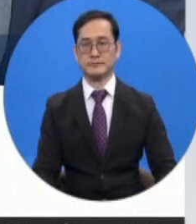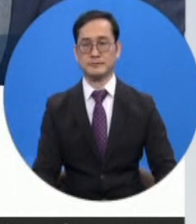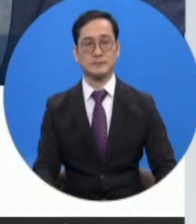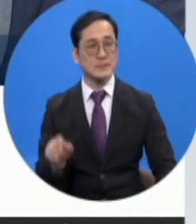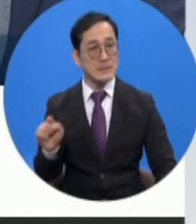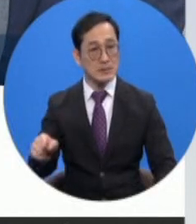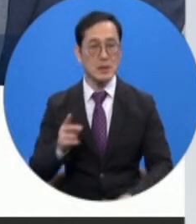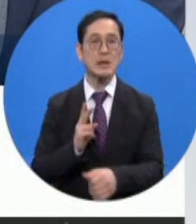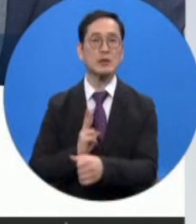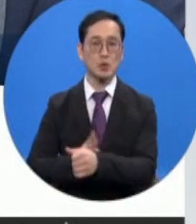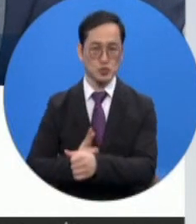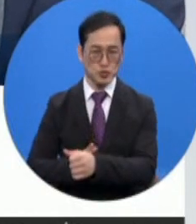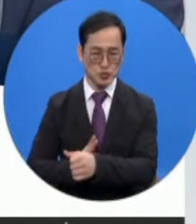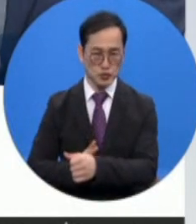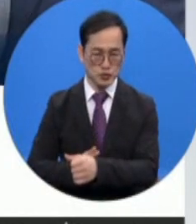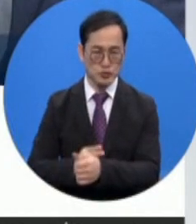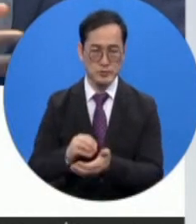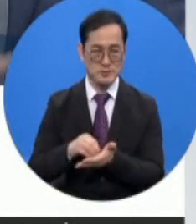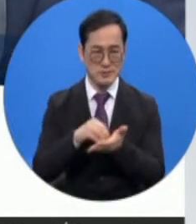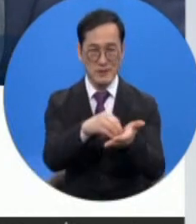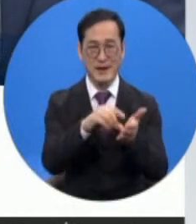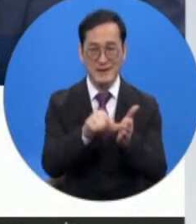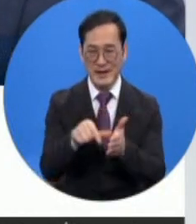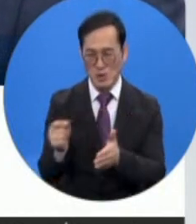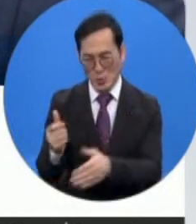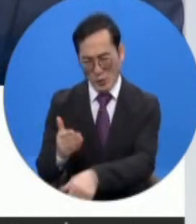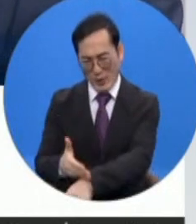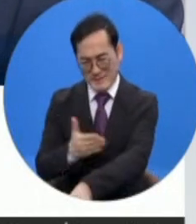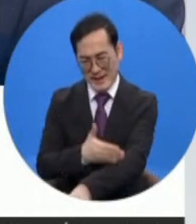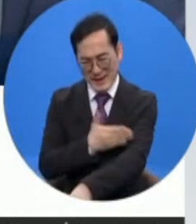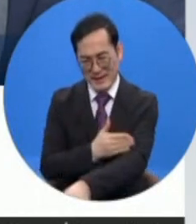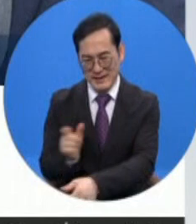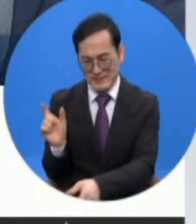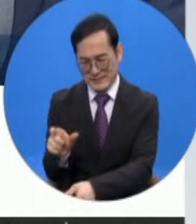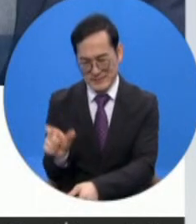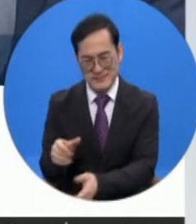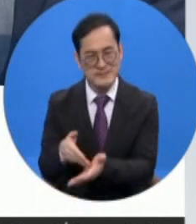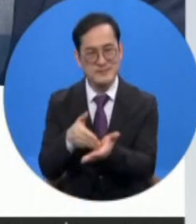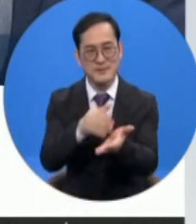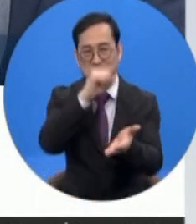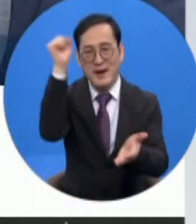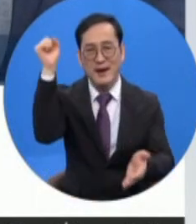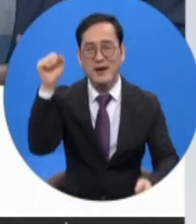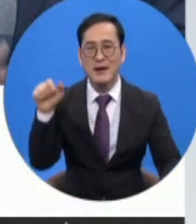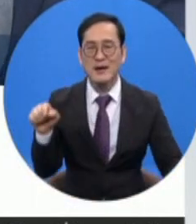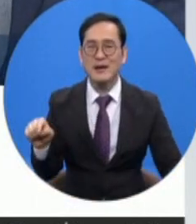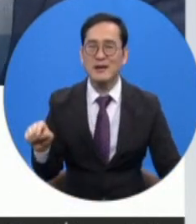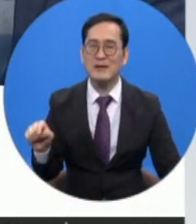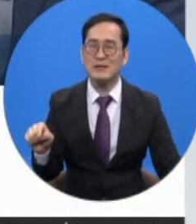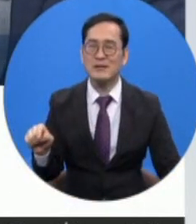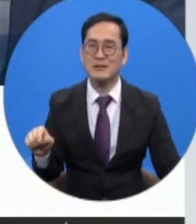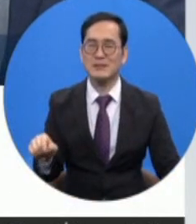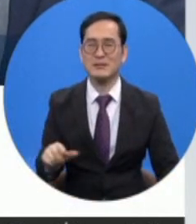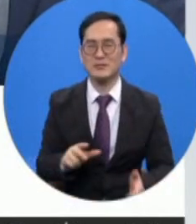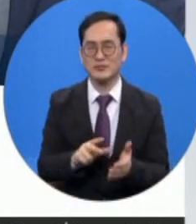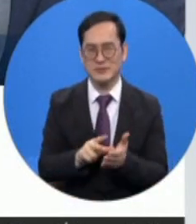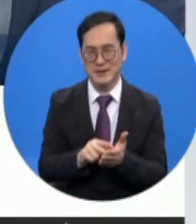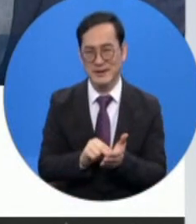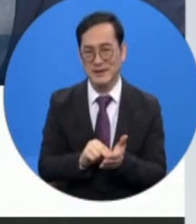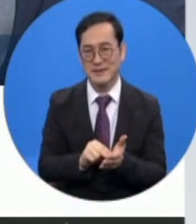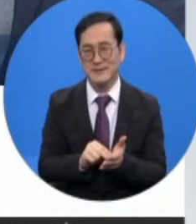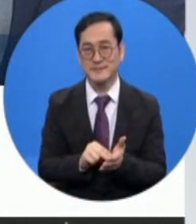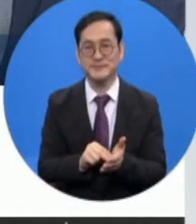교수라든지 재직을 하기 위해서 여러 가지 부풀려서 쓴 의혹들이 나오고 있고 그렇다면 우리가 국민들이 바라보는